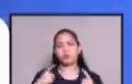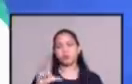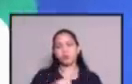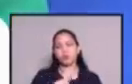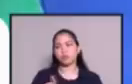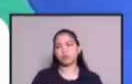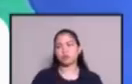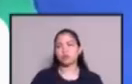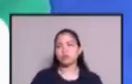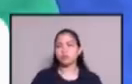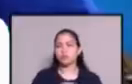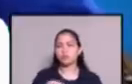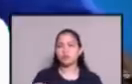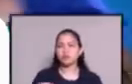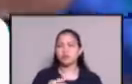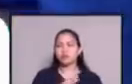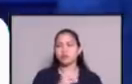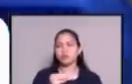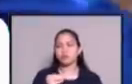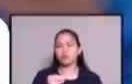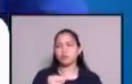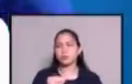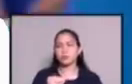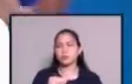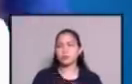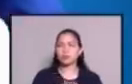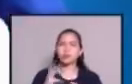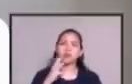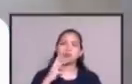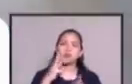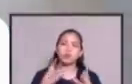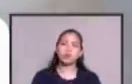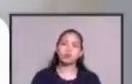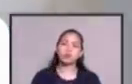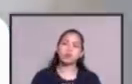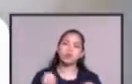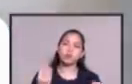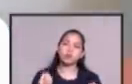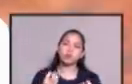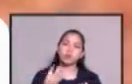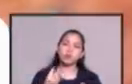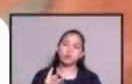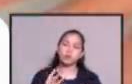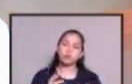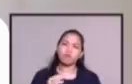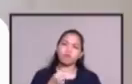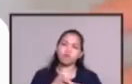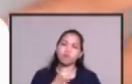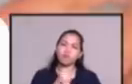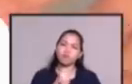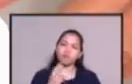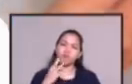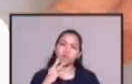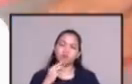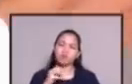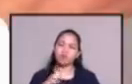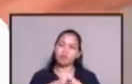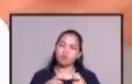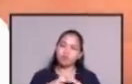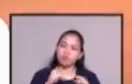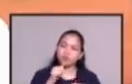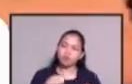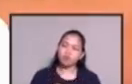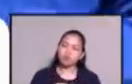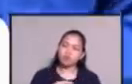sa Manila Water, tila lang kasama rin ang abiso nila tungkol sa water interruption. Marami kasi ang nag-imbak ng tubig kahit hindi naman apektado.